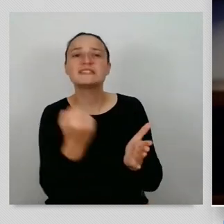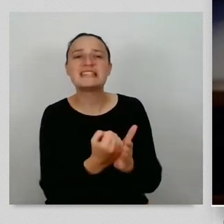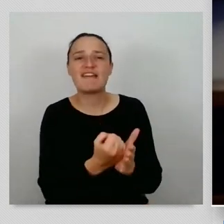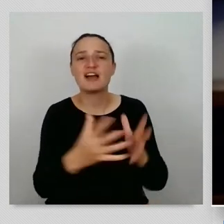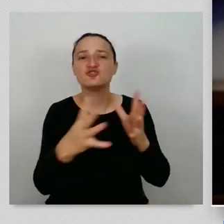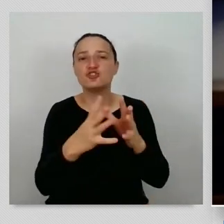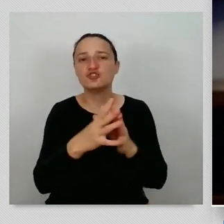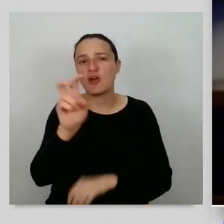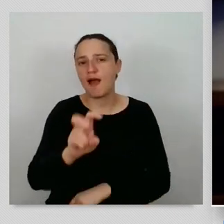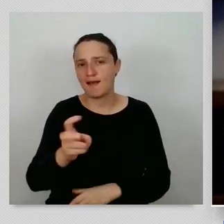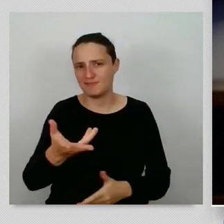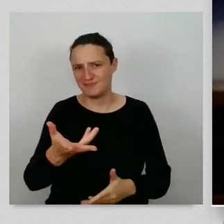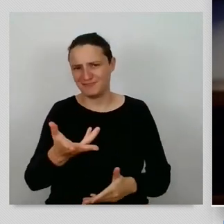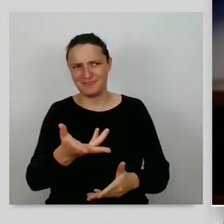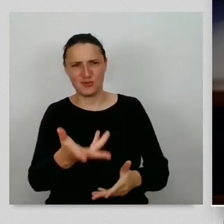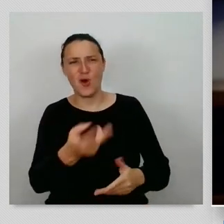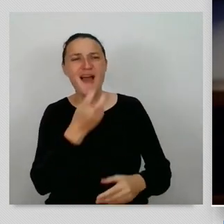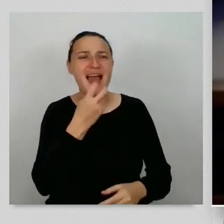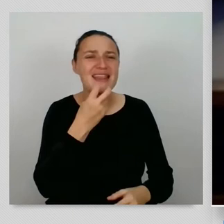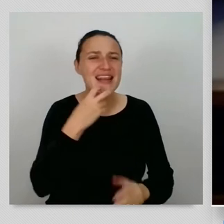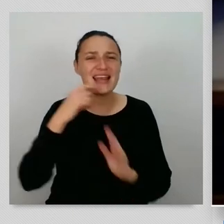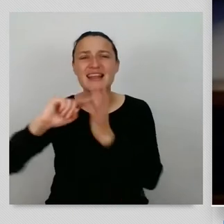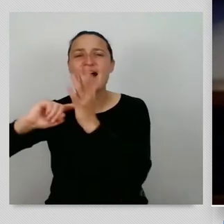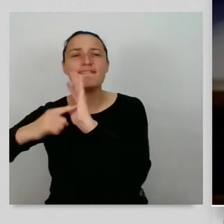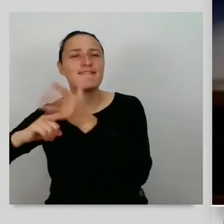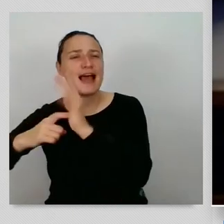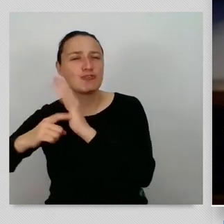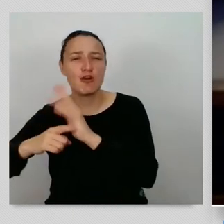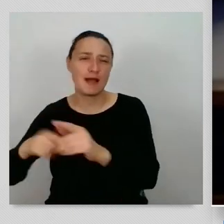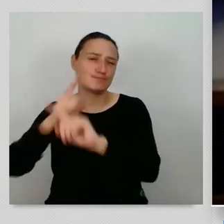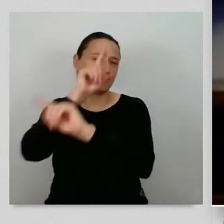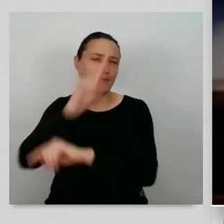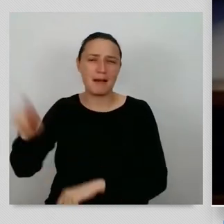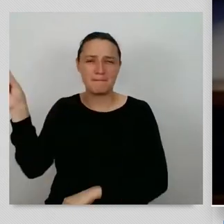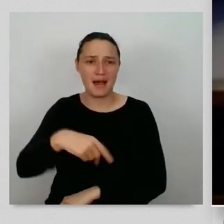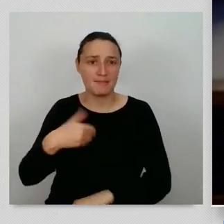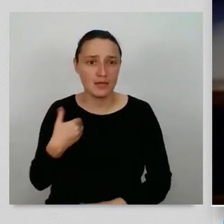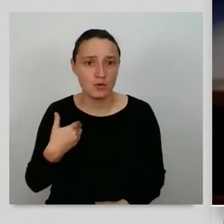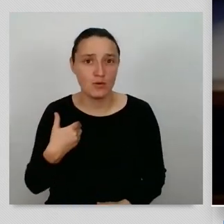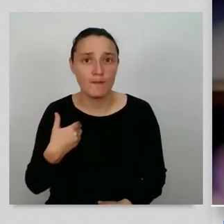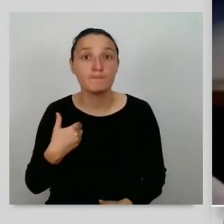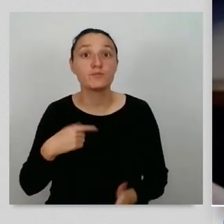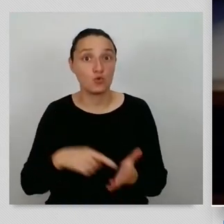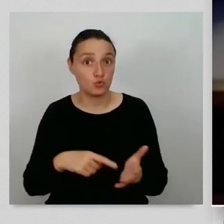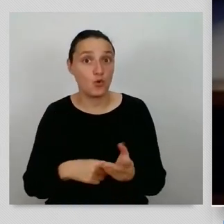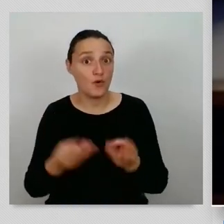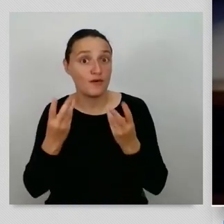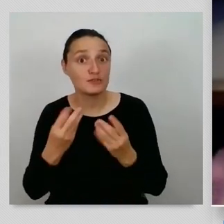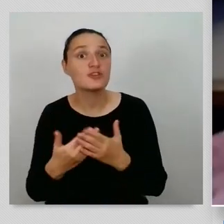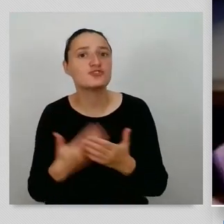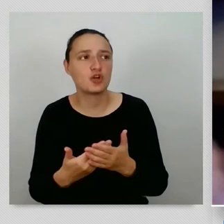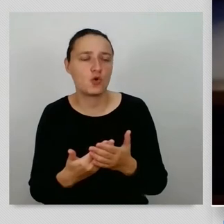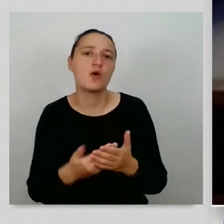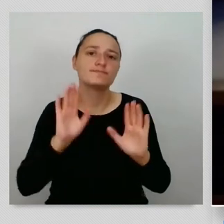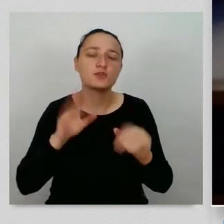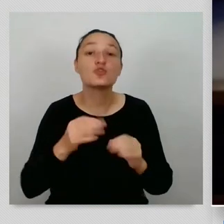która praktycznie zamordowała całą energetykę wiatrową. Przy czym to jest o tyle istotne, że na szczęście rozwija się ta fotowoltaika, aczkolwiek